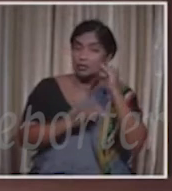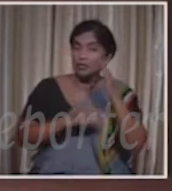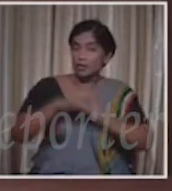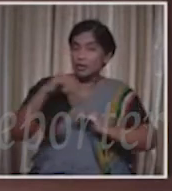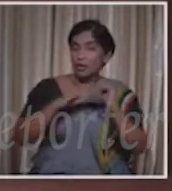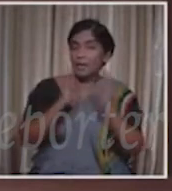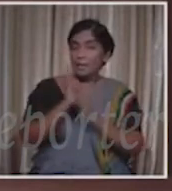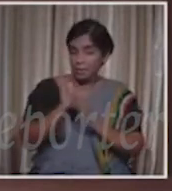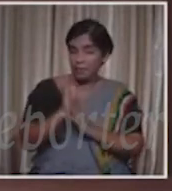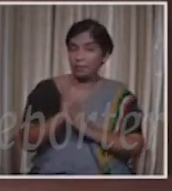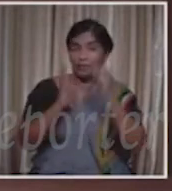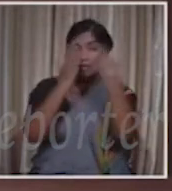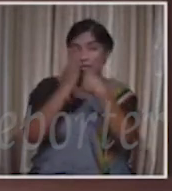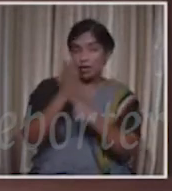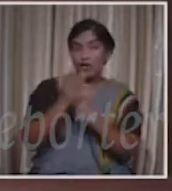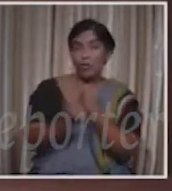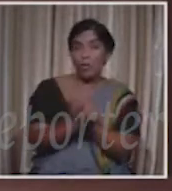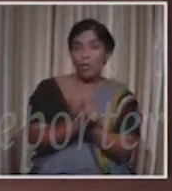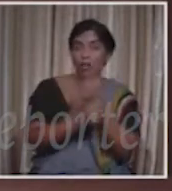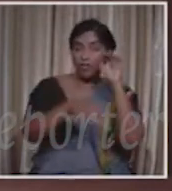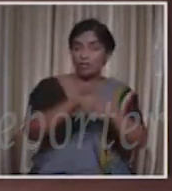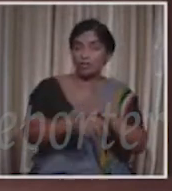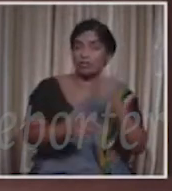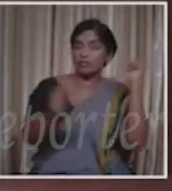අත්අඩංගුවට අරන් ඝාතනය කරා එහෙම ඉතිහාසයක් තිබෙනවා